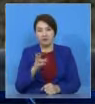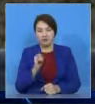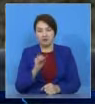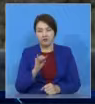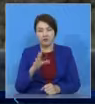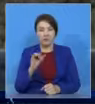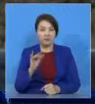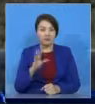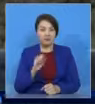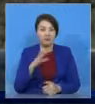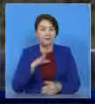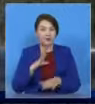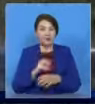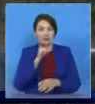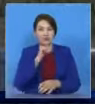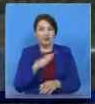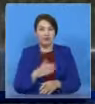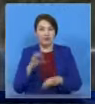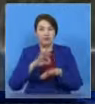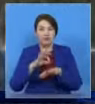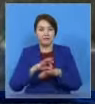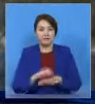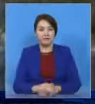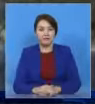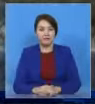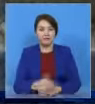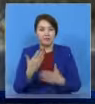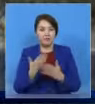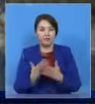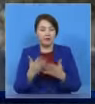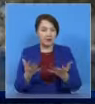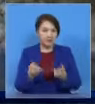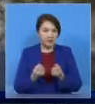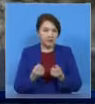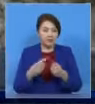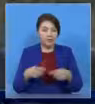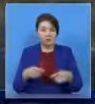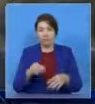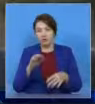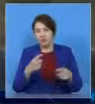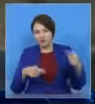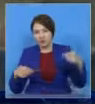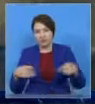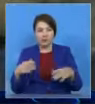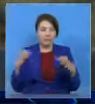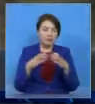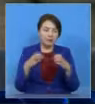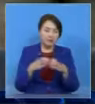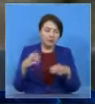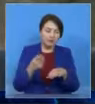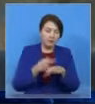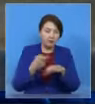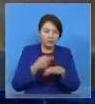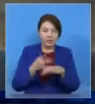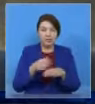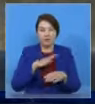одного сорта, и будем проверять наличие болезней. То есть возьмем с разных точек бокса